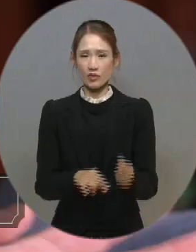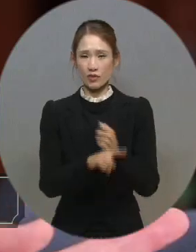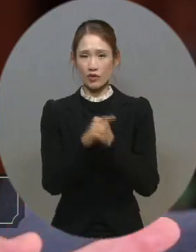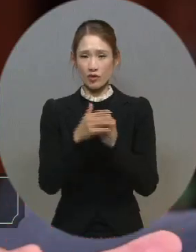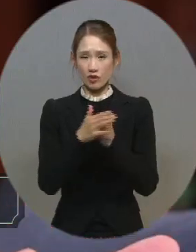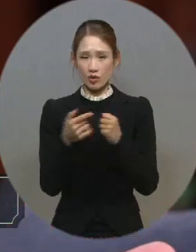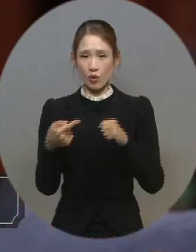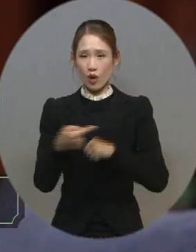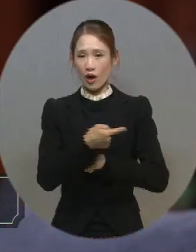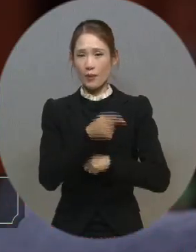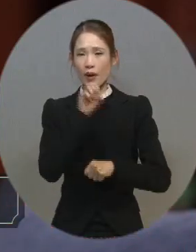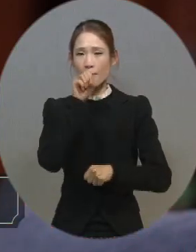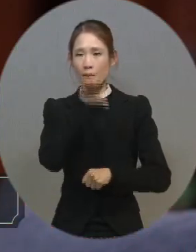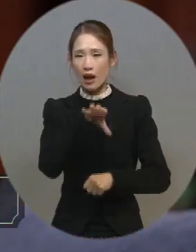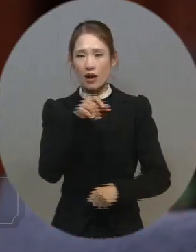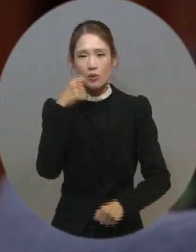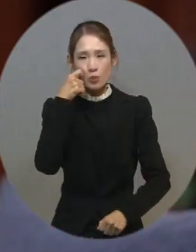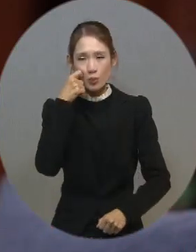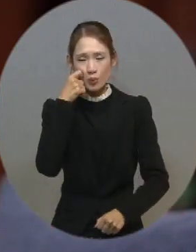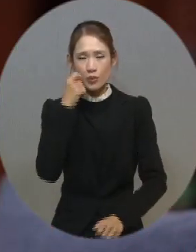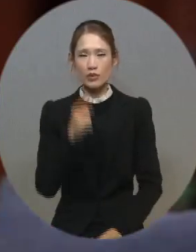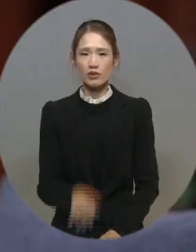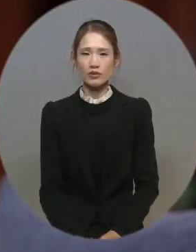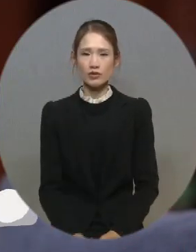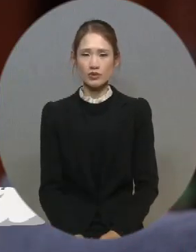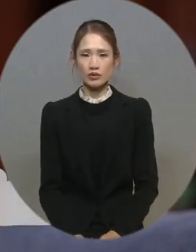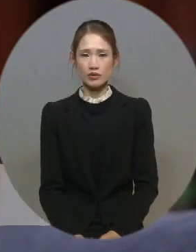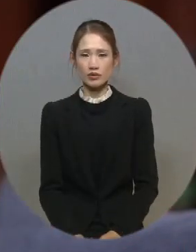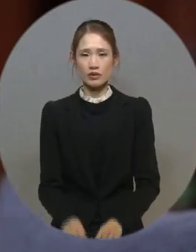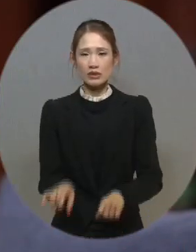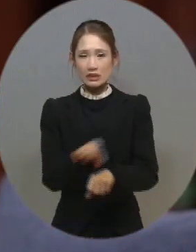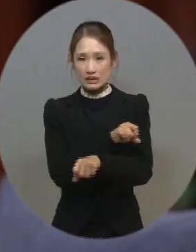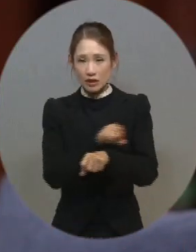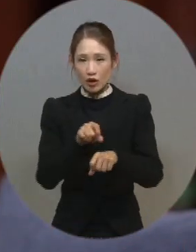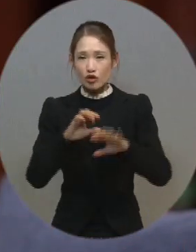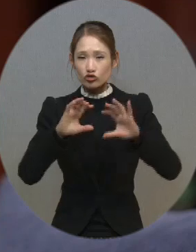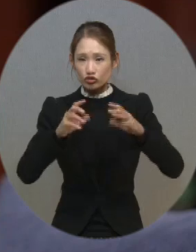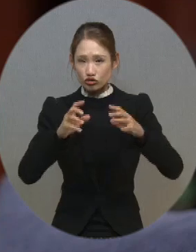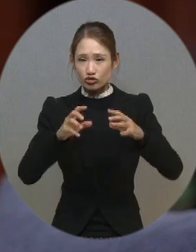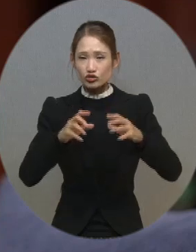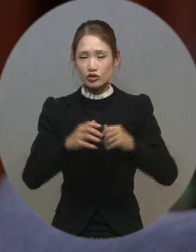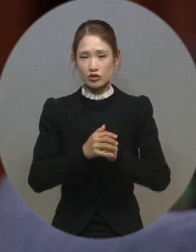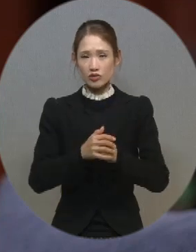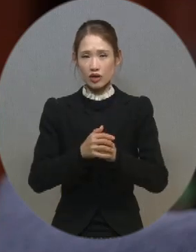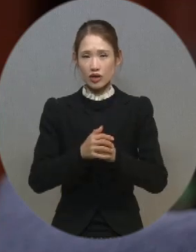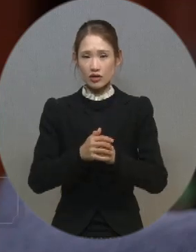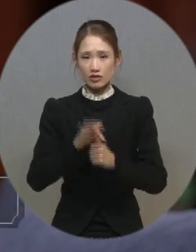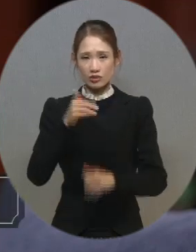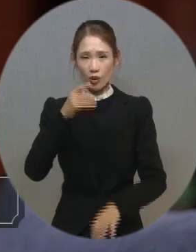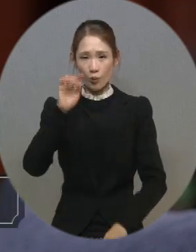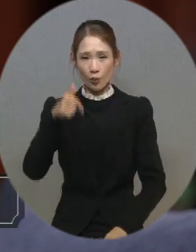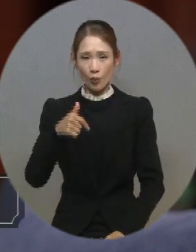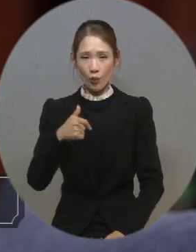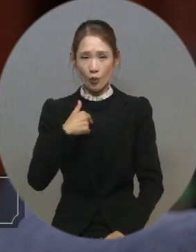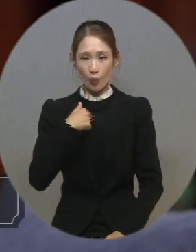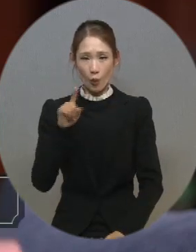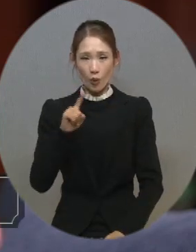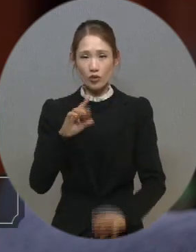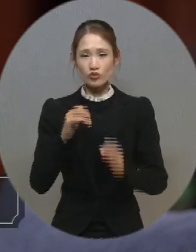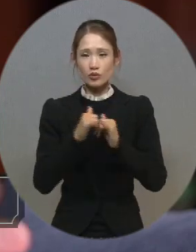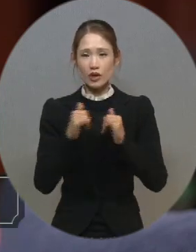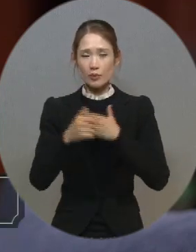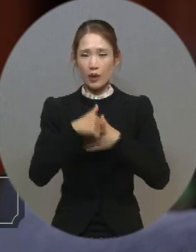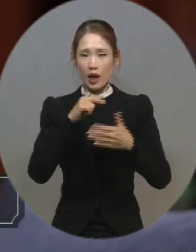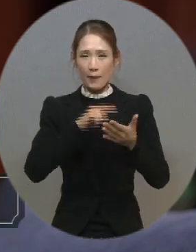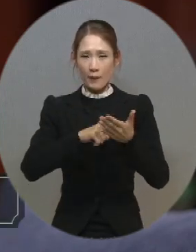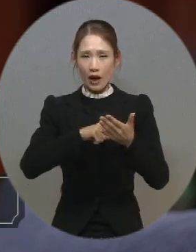외국에다 밝힐 수는 없잖아요. 그러니까 이제 특대형 국가 전복 음모죄. 제가 이렇게 백성들의